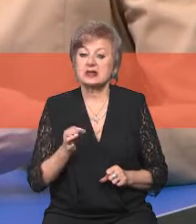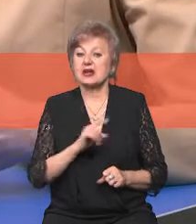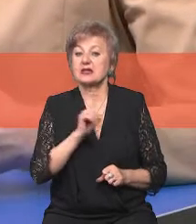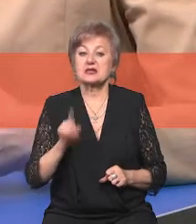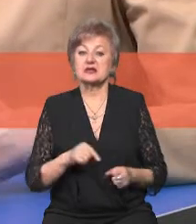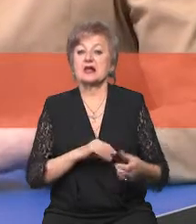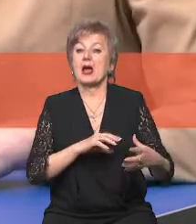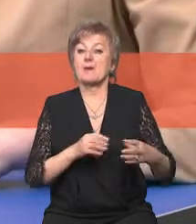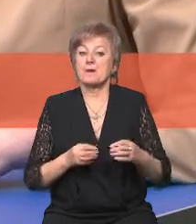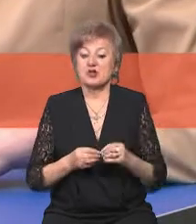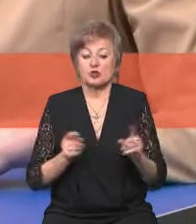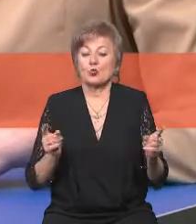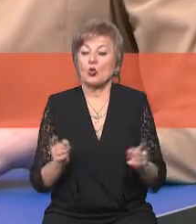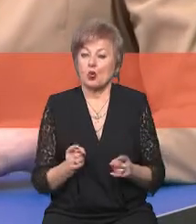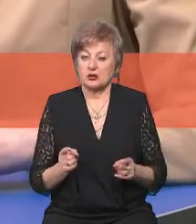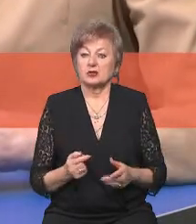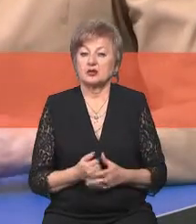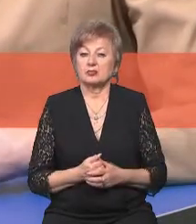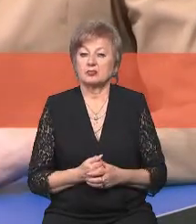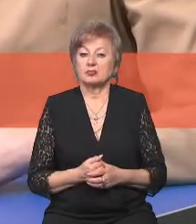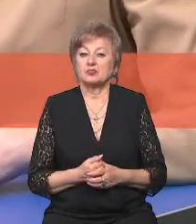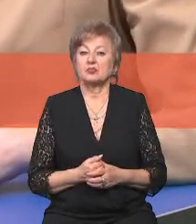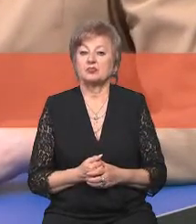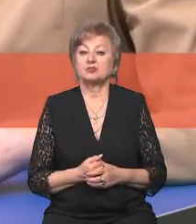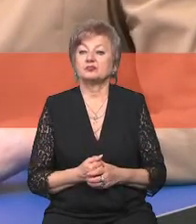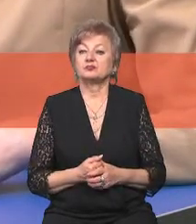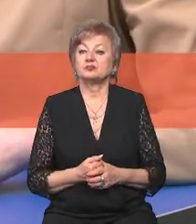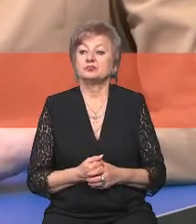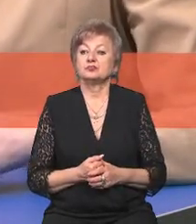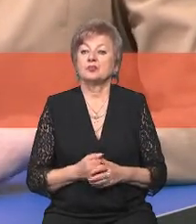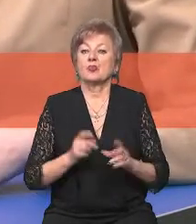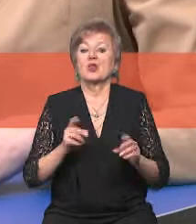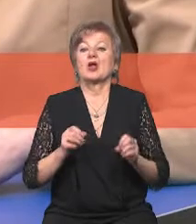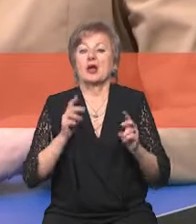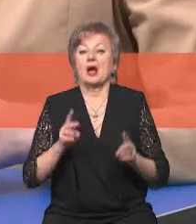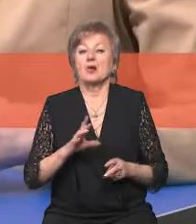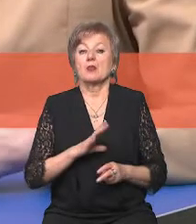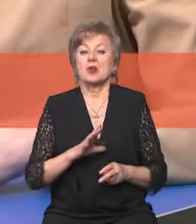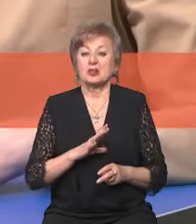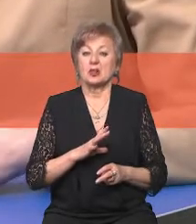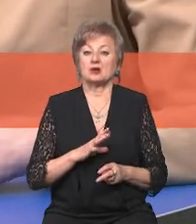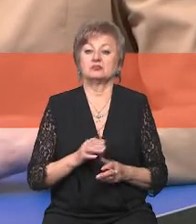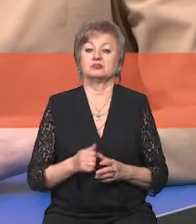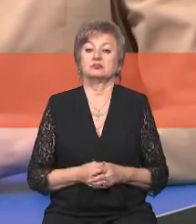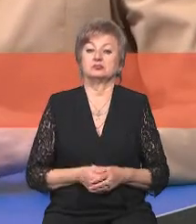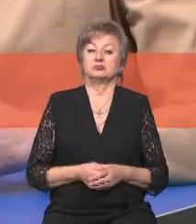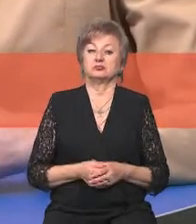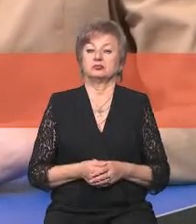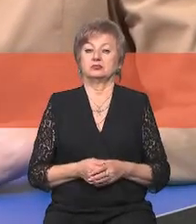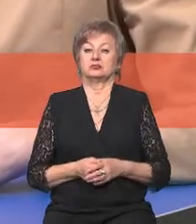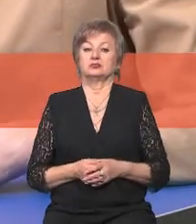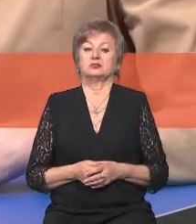підсумками, якщо от коротко, реформи первинної ланки? Як вона тривала і які